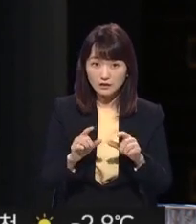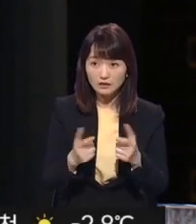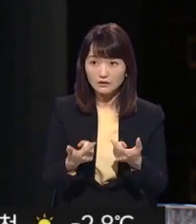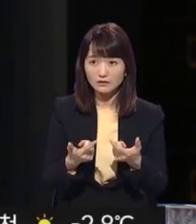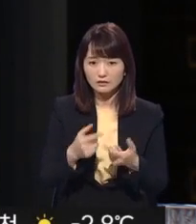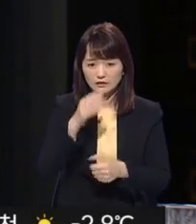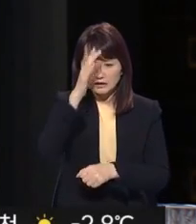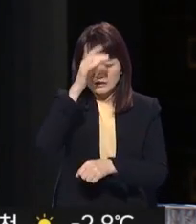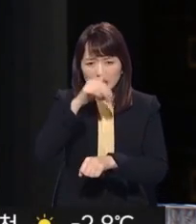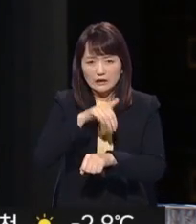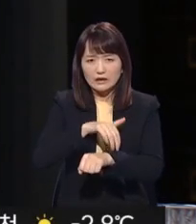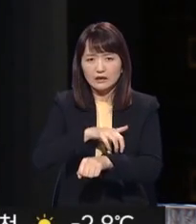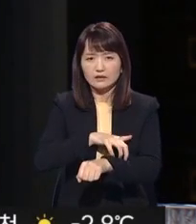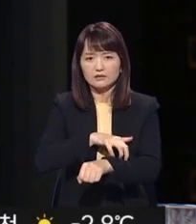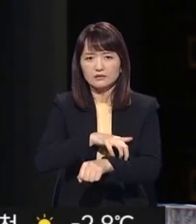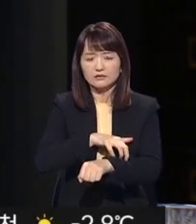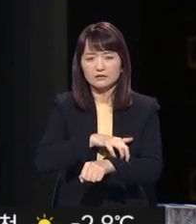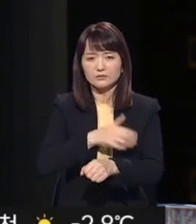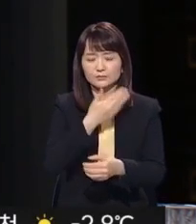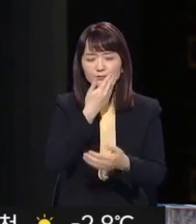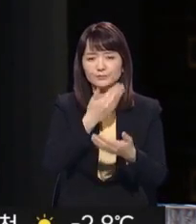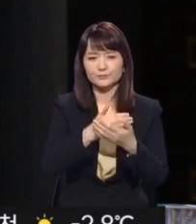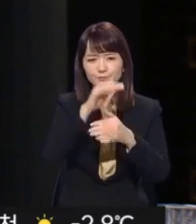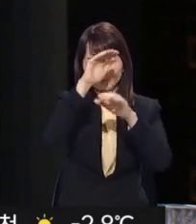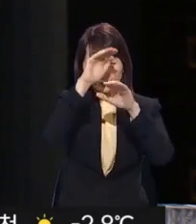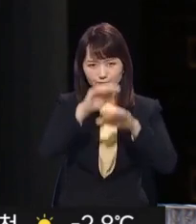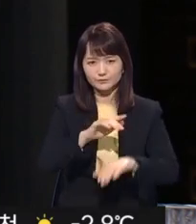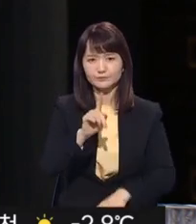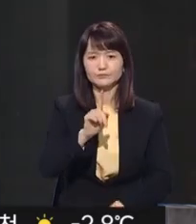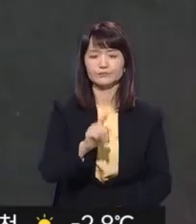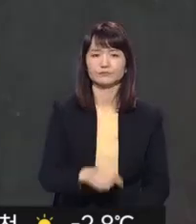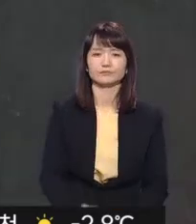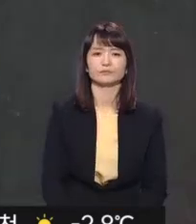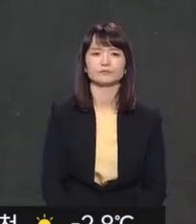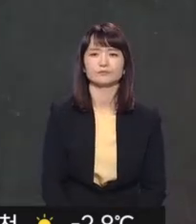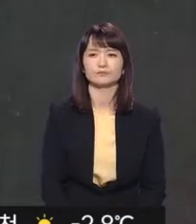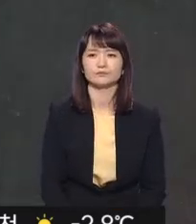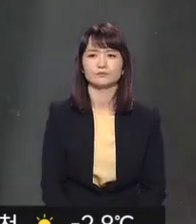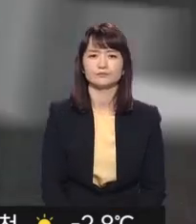소름이 끼치더라구요 체크포인트 짚어봅니다